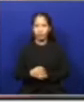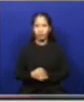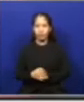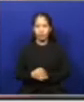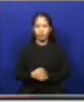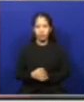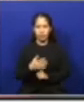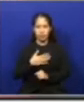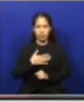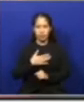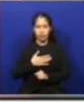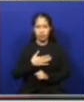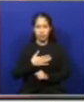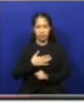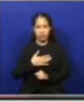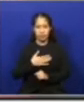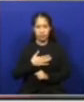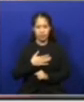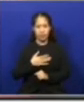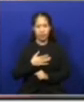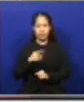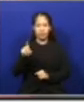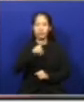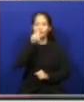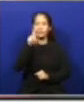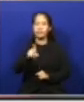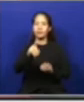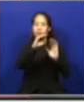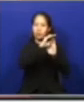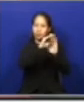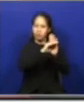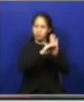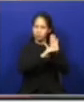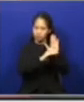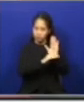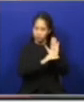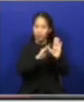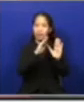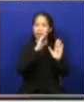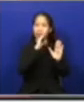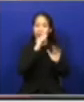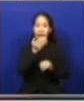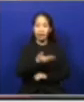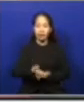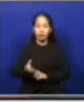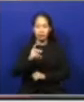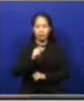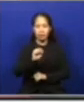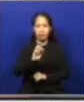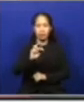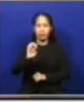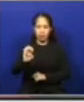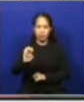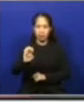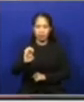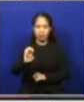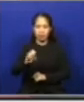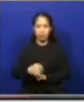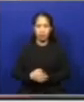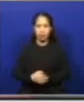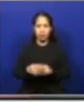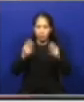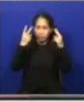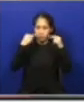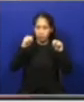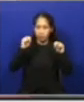ดิฉันเพียงแต่จะตั้งข้อสังเกตเฉยๆอีกอย่างนึงถ้าท่านไม่ทิ้ง SME ท่านนายกรัฐ